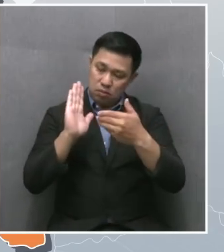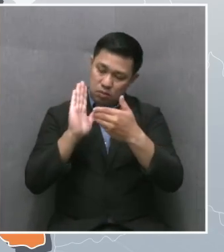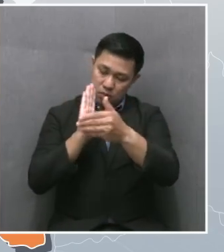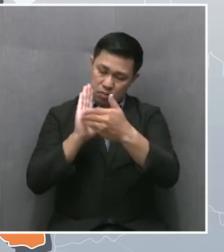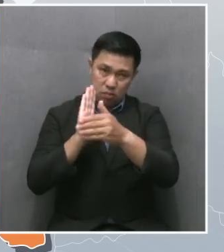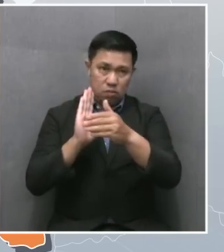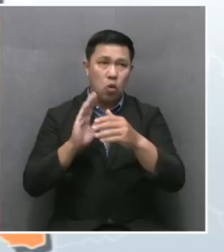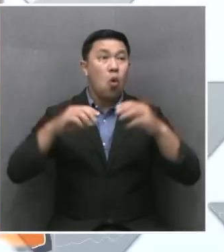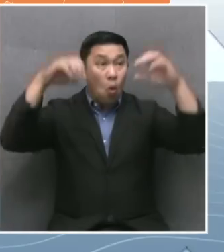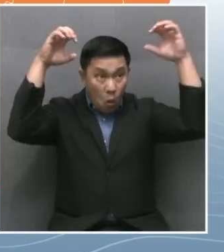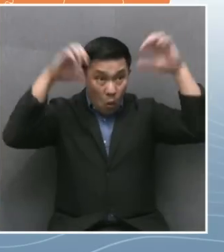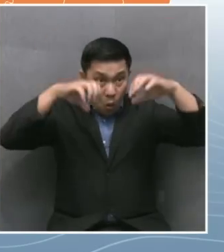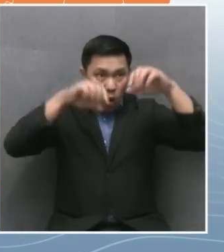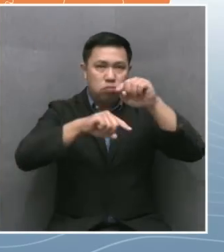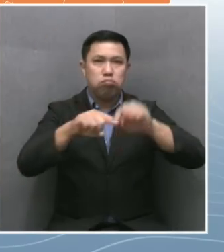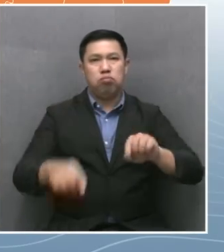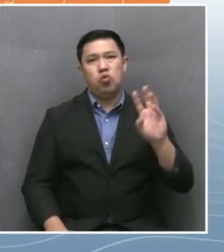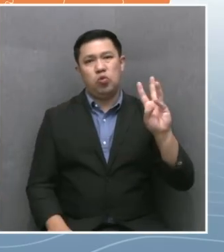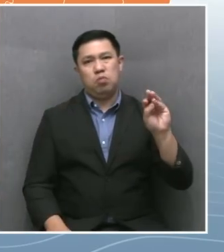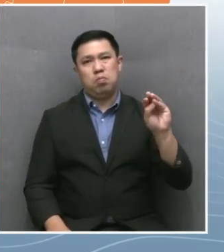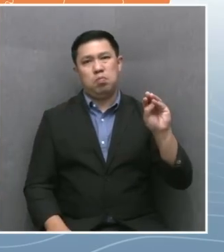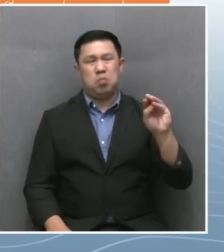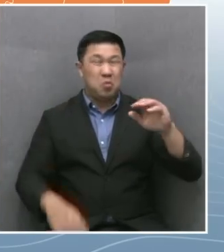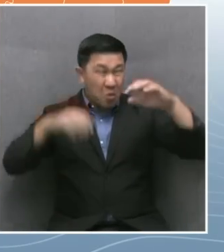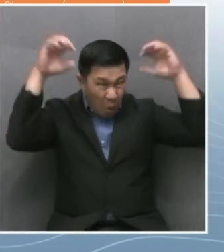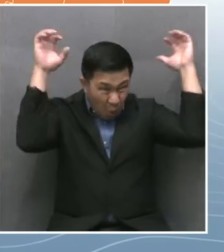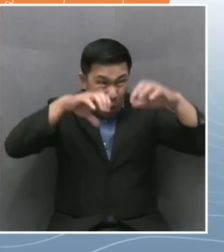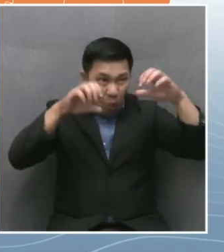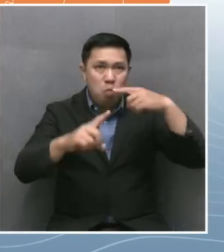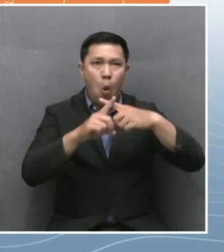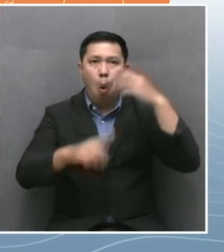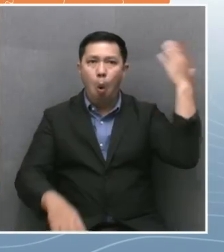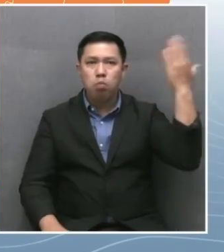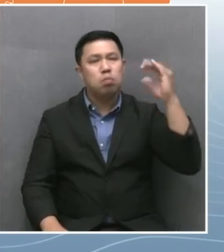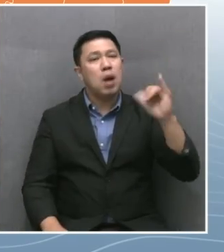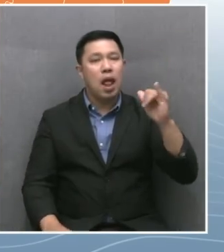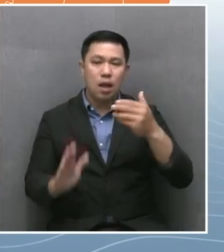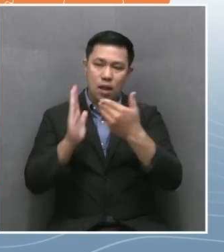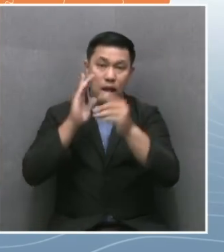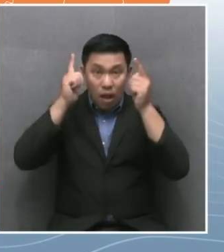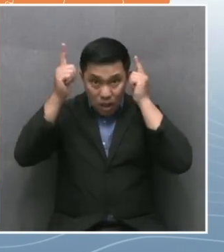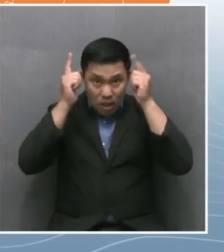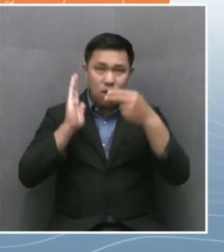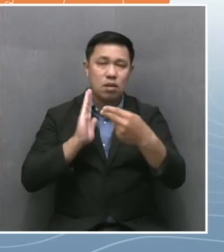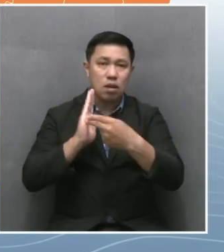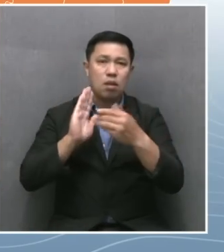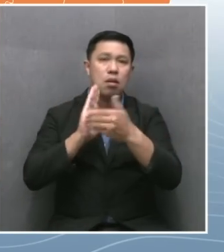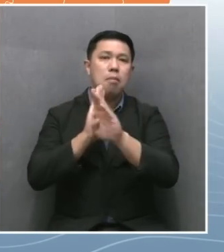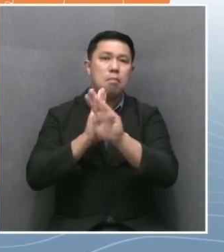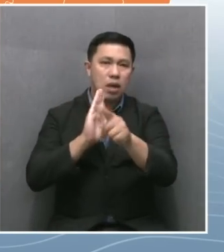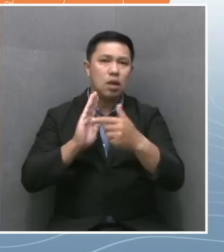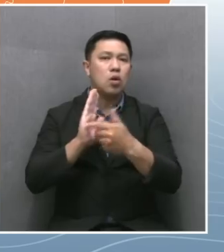36-38ของพื้นที่มีฝนตกหนักลมกระโชกแรงบางแห่งบริเวณจังหวัดเลยหนองคายบึงกาฬ